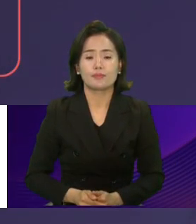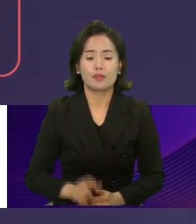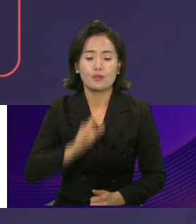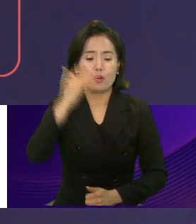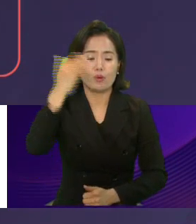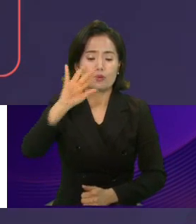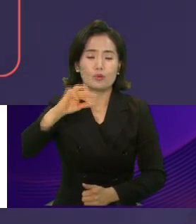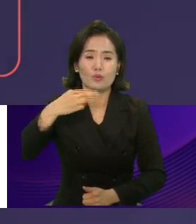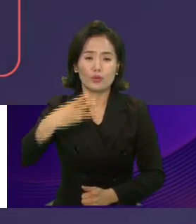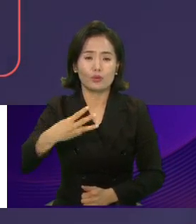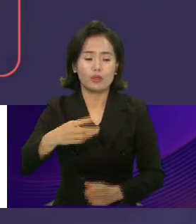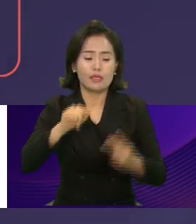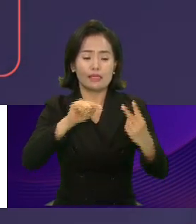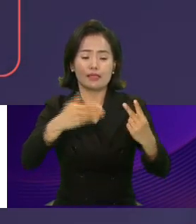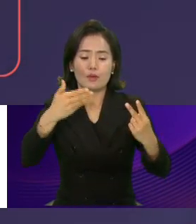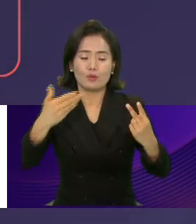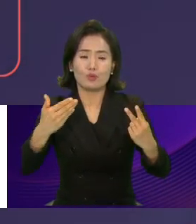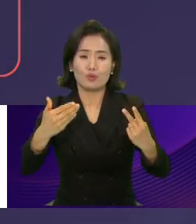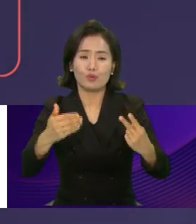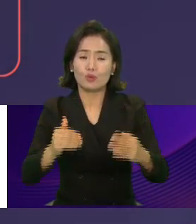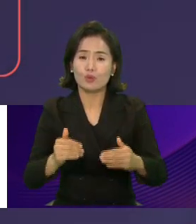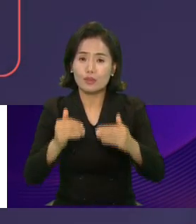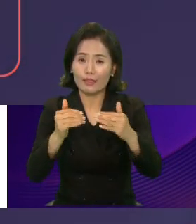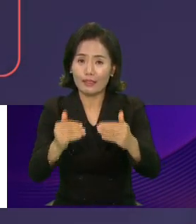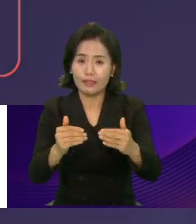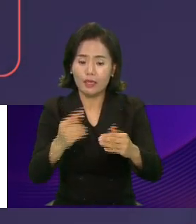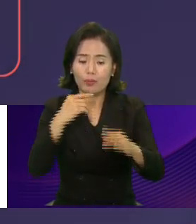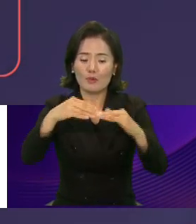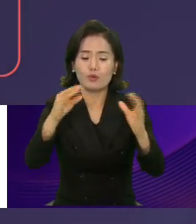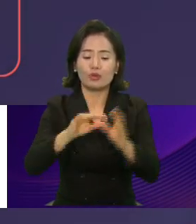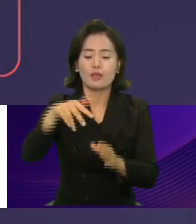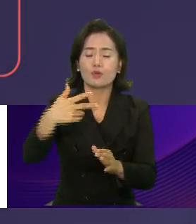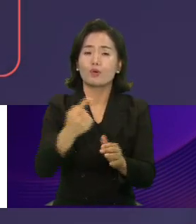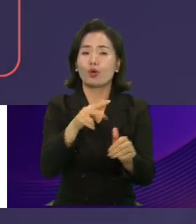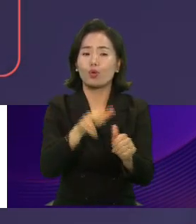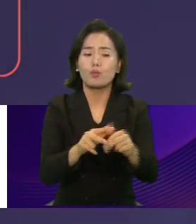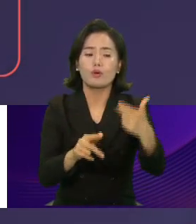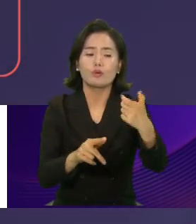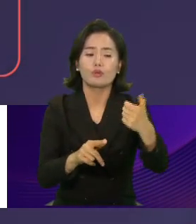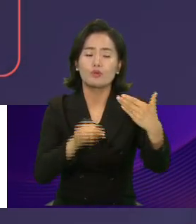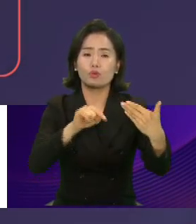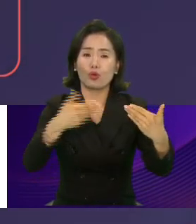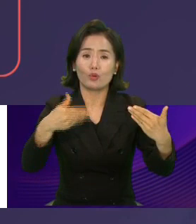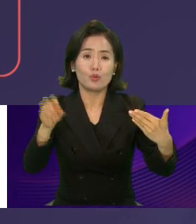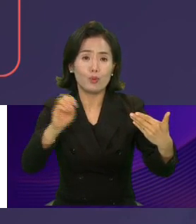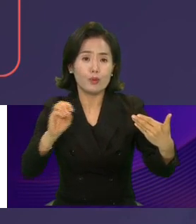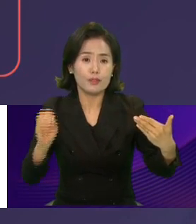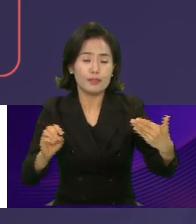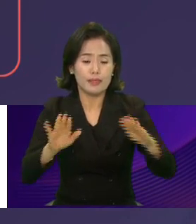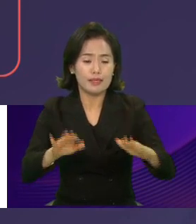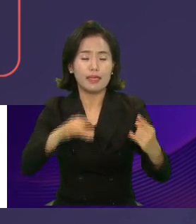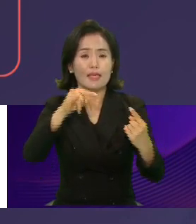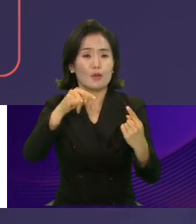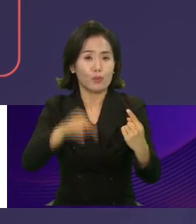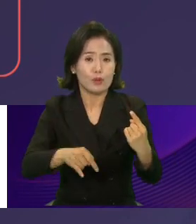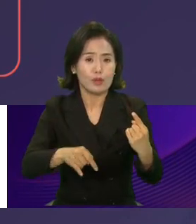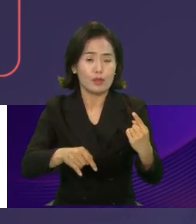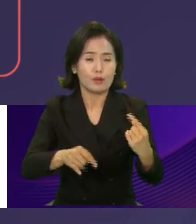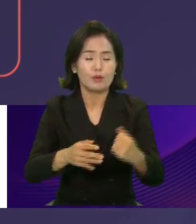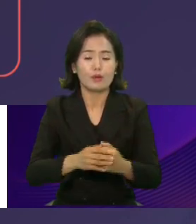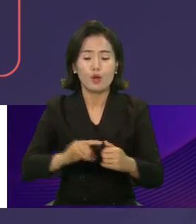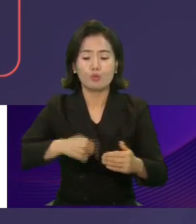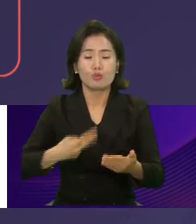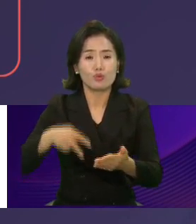여수 을입니다. 2.9% 개표 초반 상황이고요. 민주당 조계원 후보가 69.9%로 현재 1위.